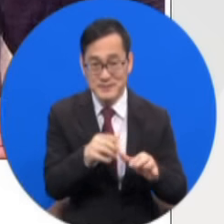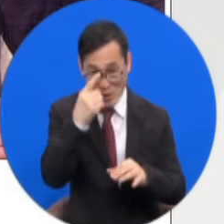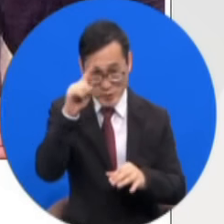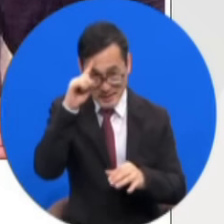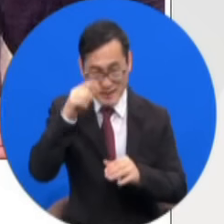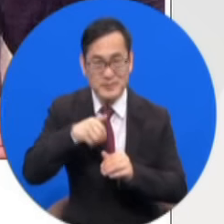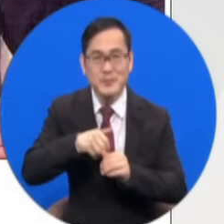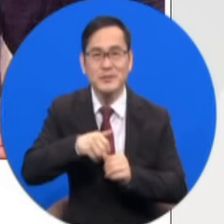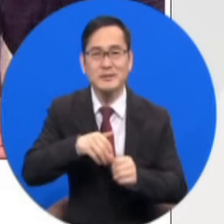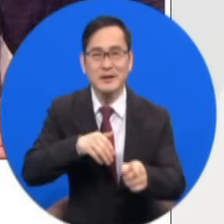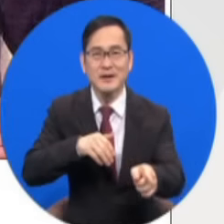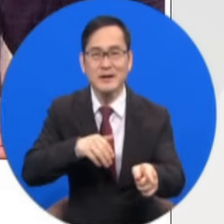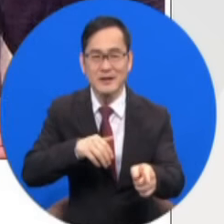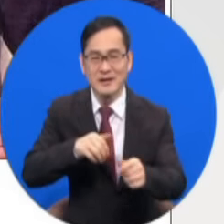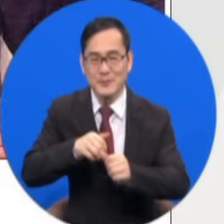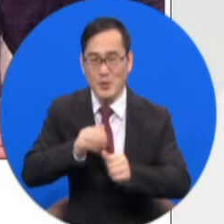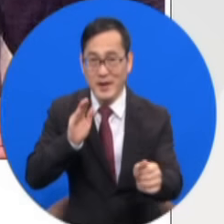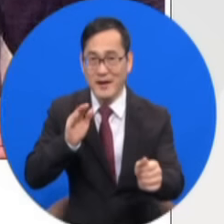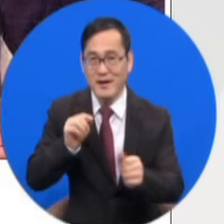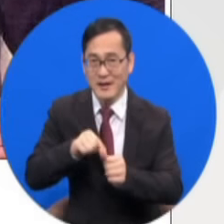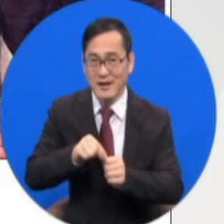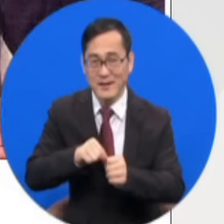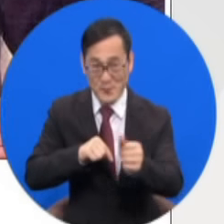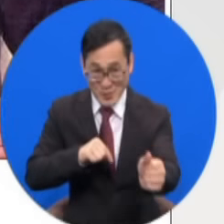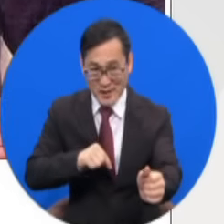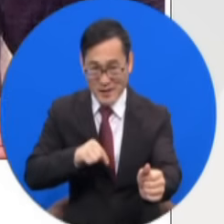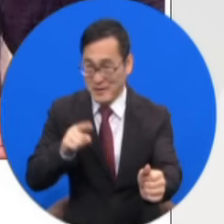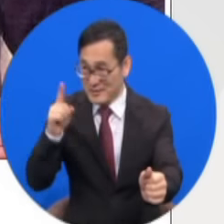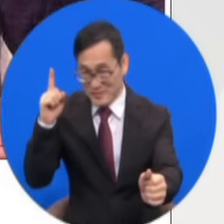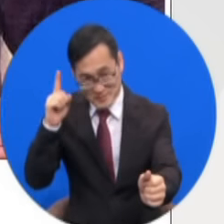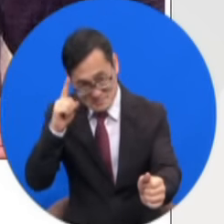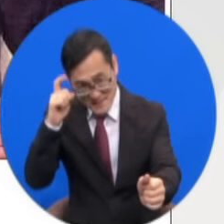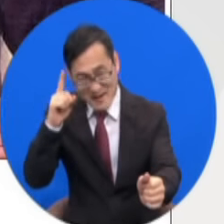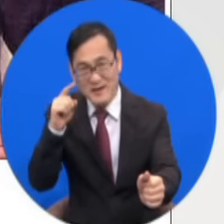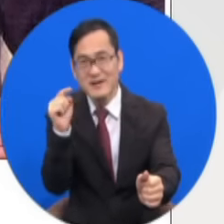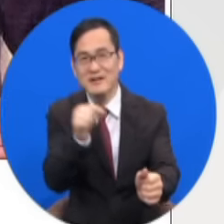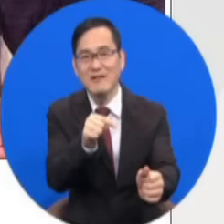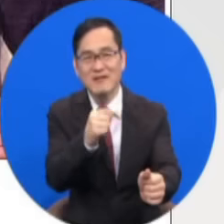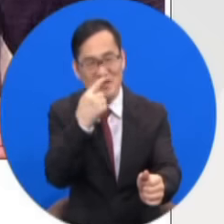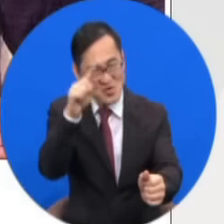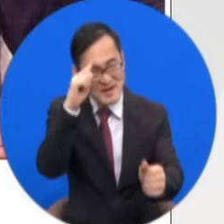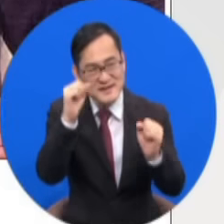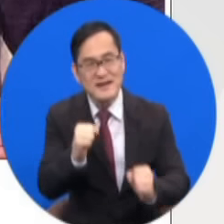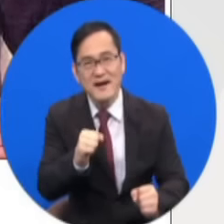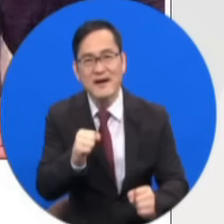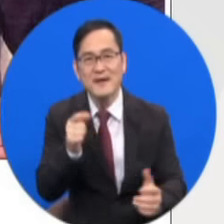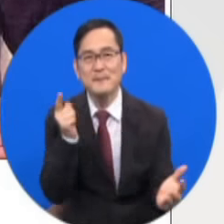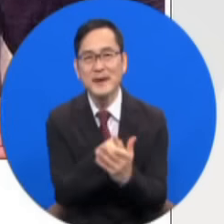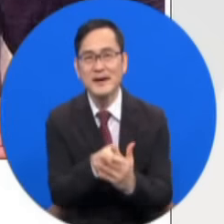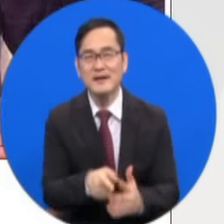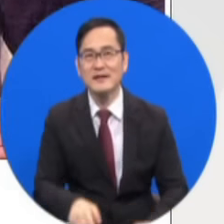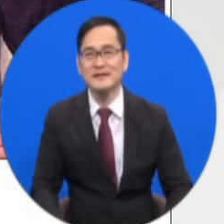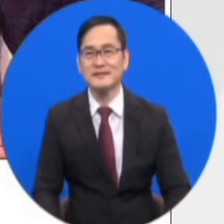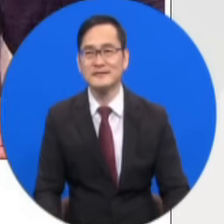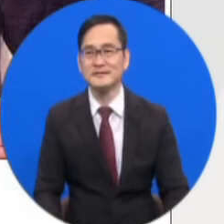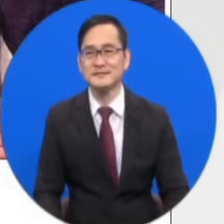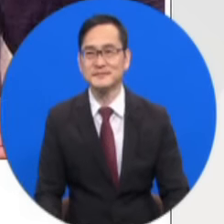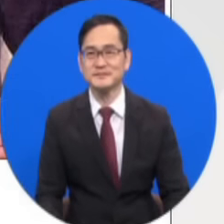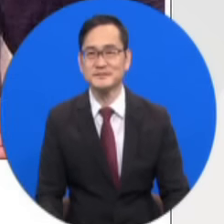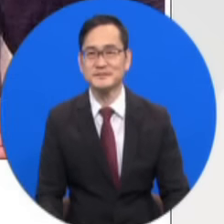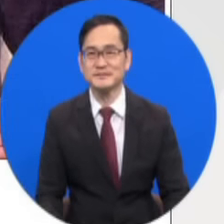있는 장면을 국정원이 특정해 냈습니다 AI 안면 인식 기술 우리 국정원이